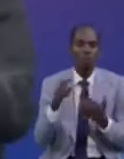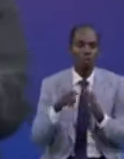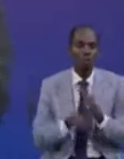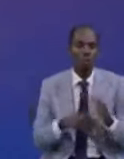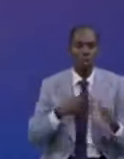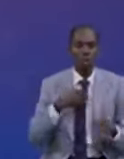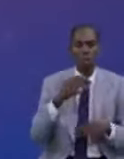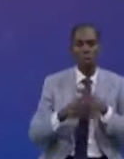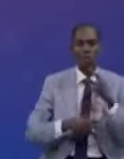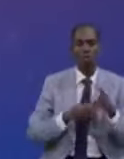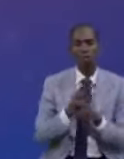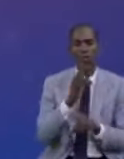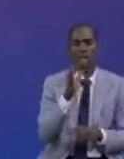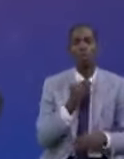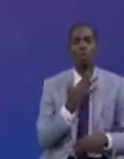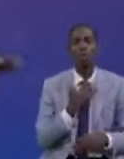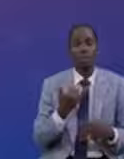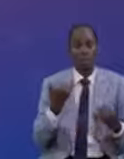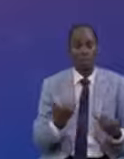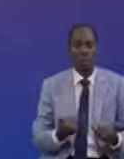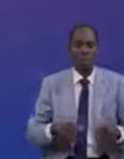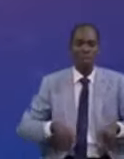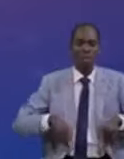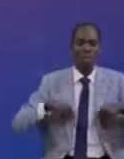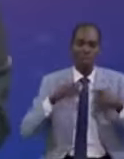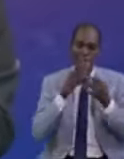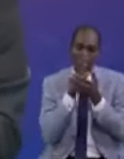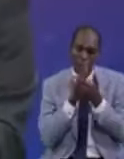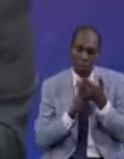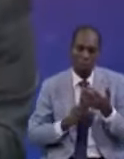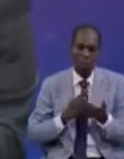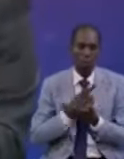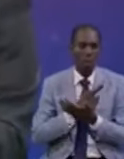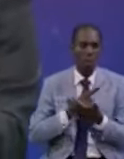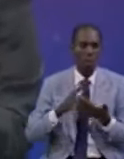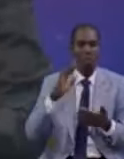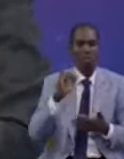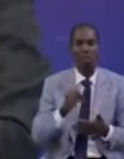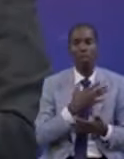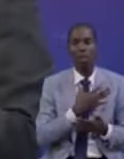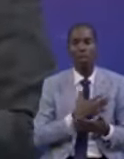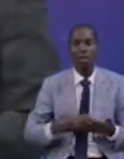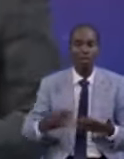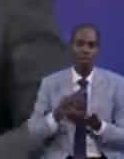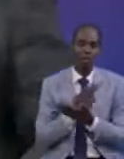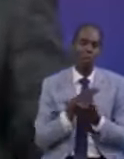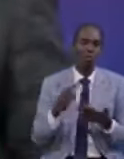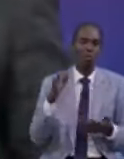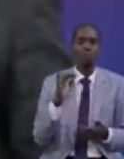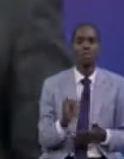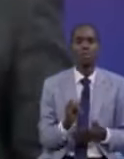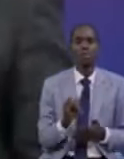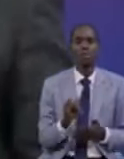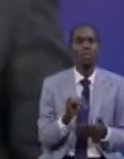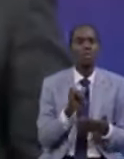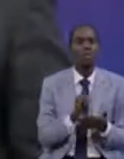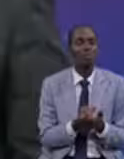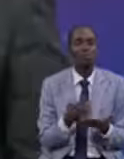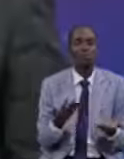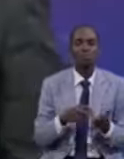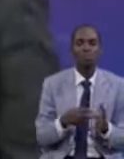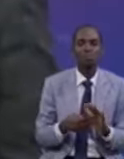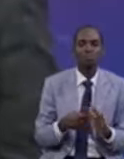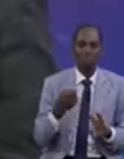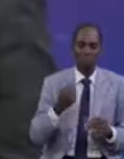vivre dans le C présent dans la justice dans la sainteté la vie de Dieu en